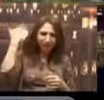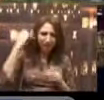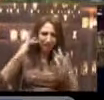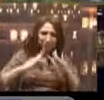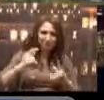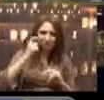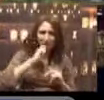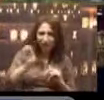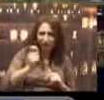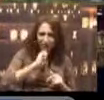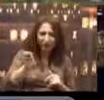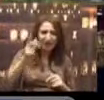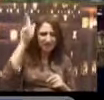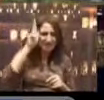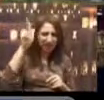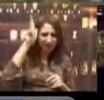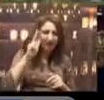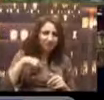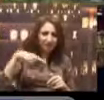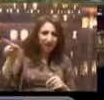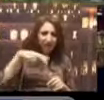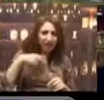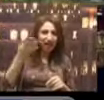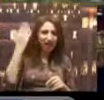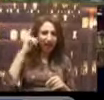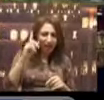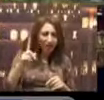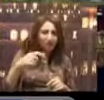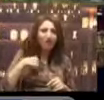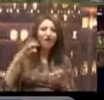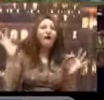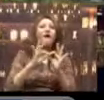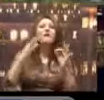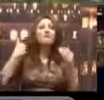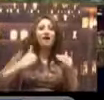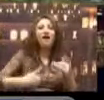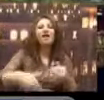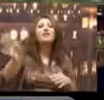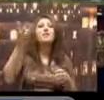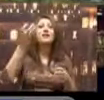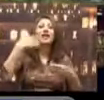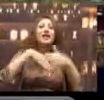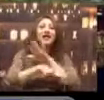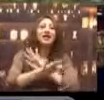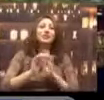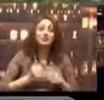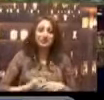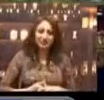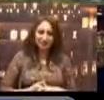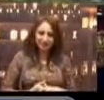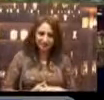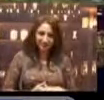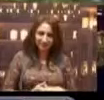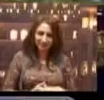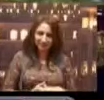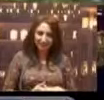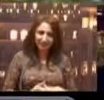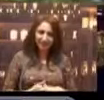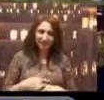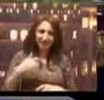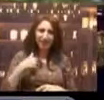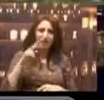الحوار يعني. شدينا مع بعض كده في الكلام الاول، وبعد كده يعني قصه الحب اللي بجد اقدر اقول لك ان انا مسكت